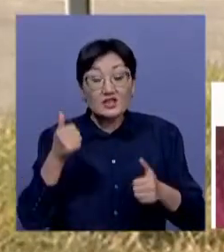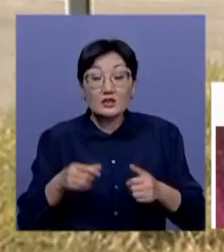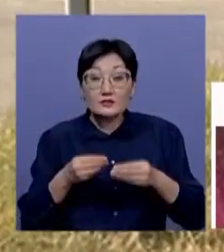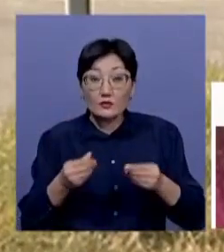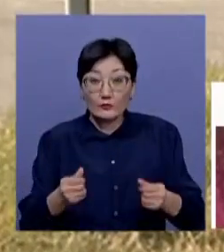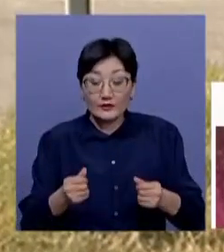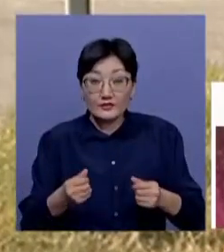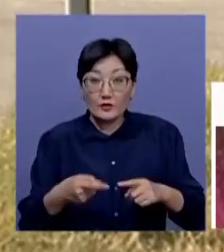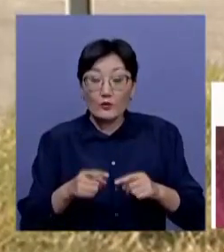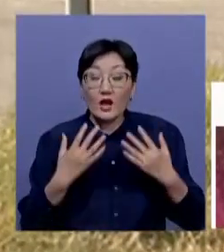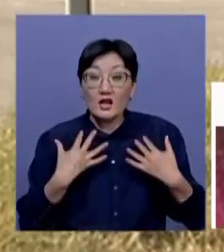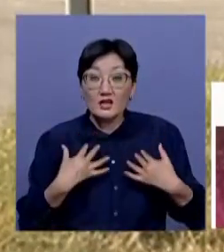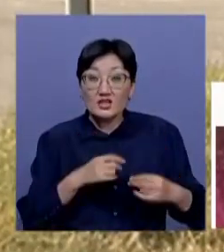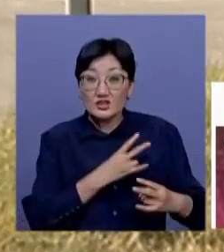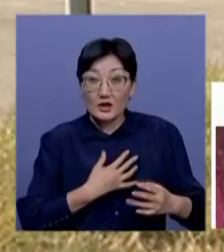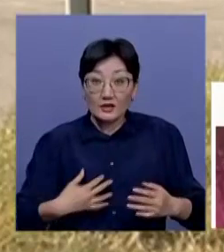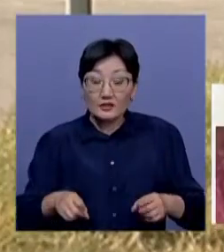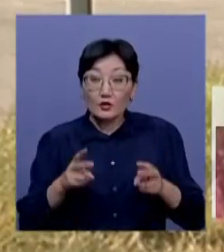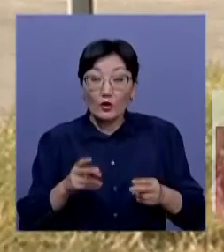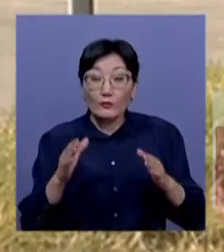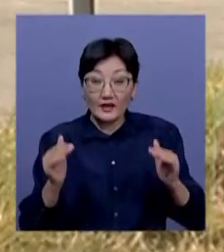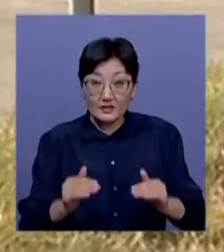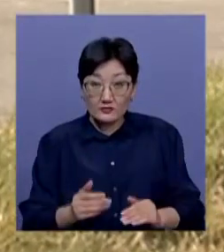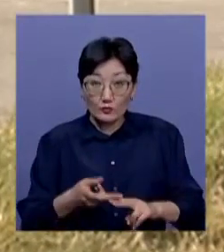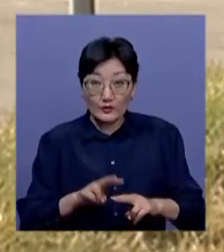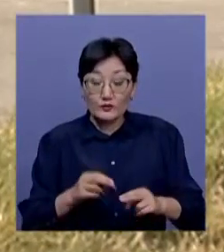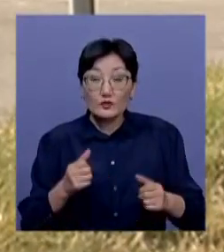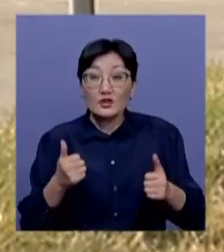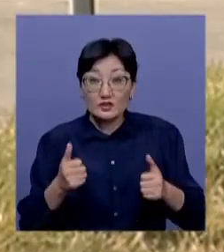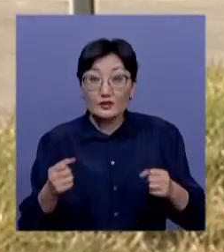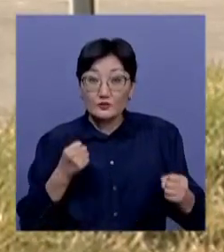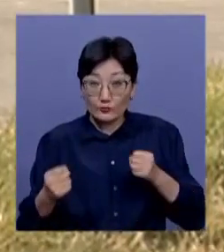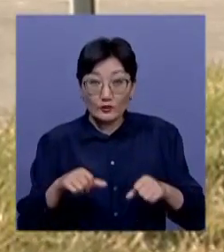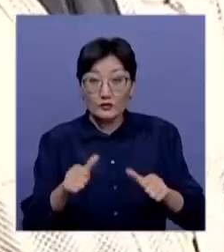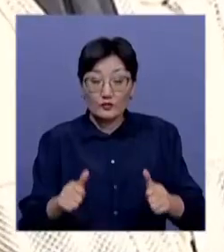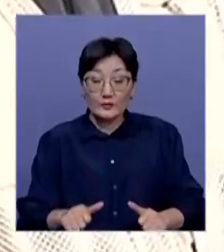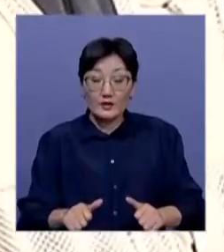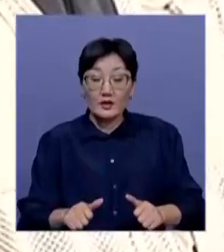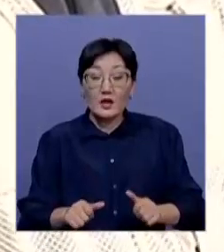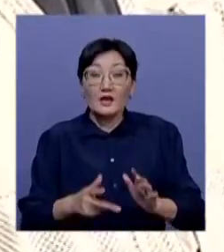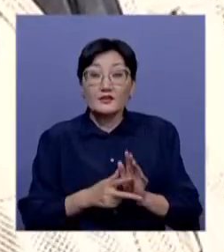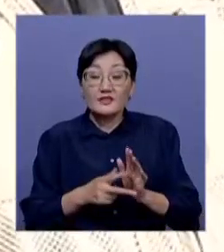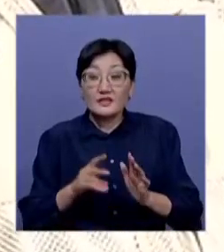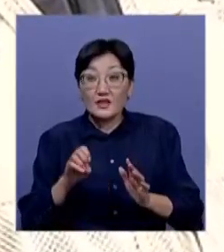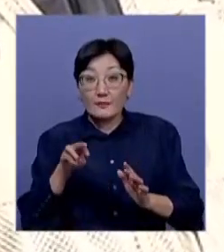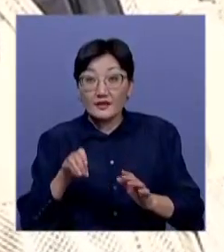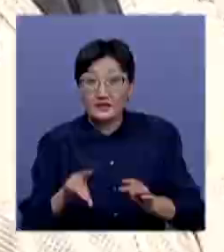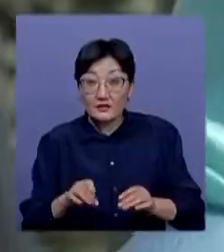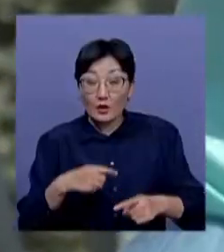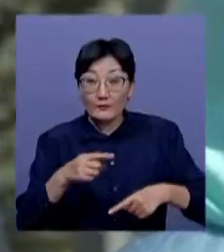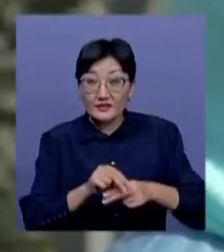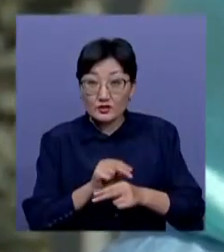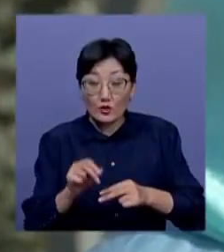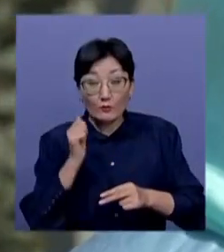етеді. Жарақат алу қаупі де аз. Егде жастағы адамдар үшін таптырма спорт түрі дер едім. 8 немерені өсіріп отырған